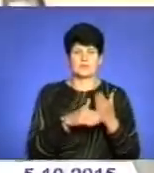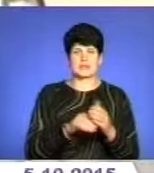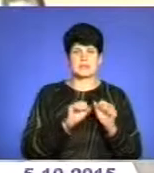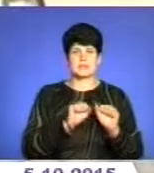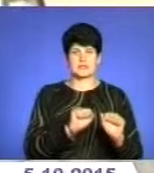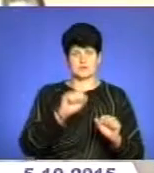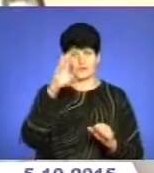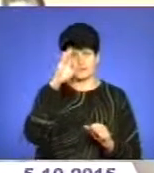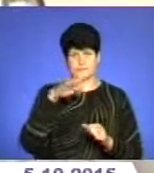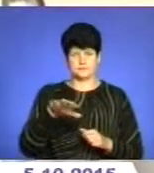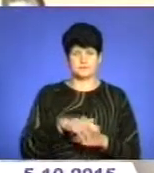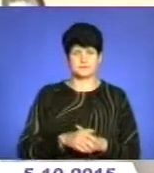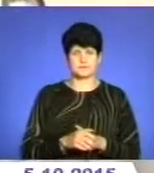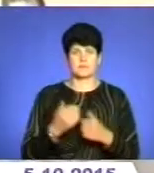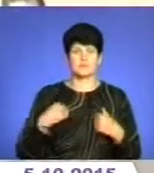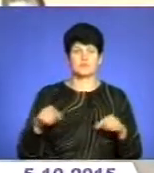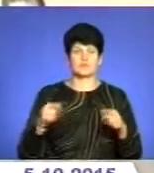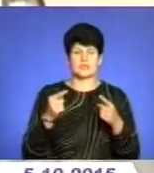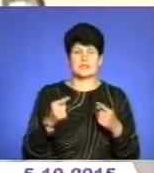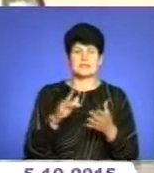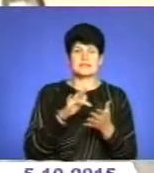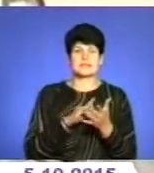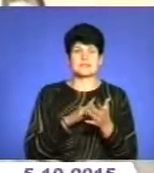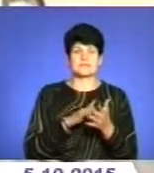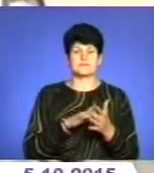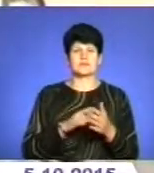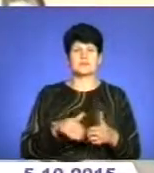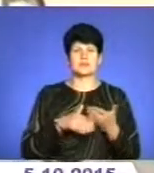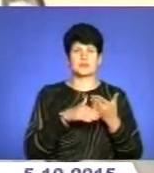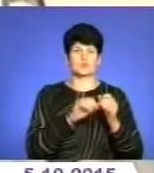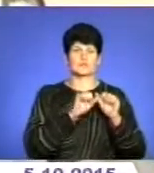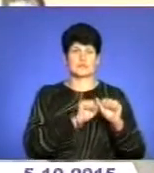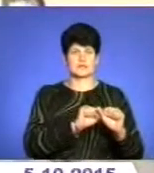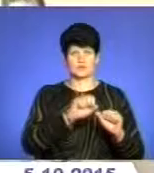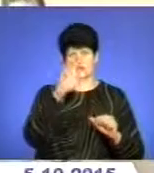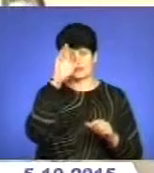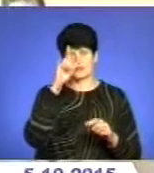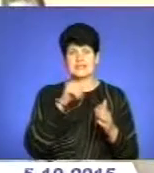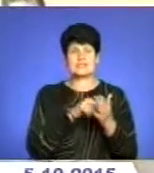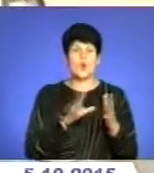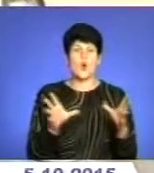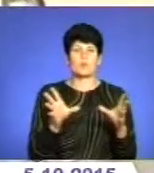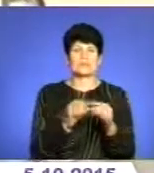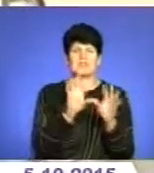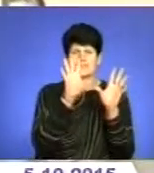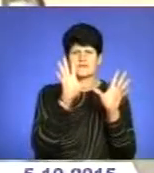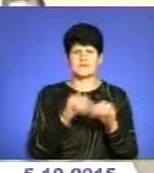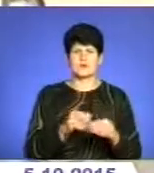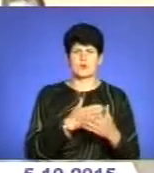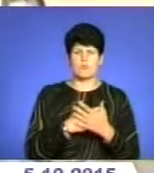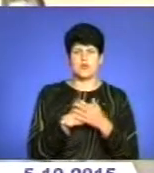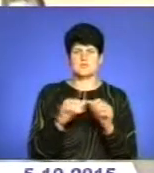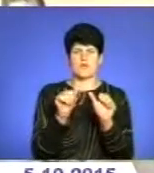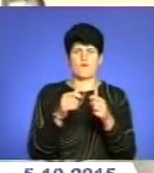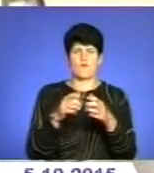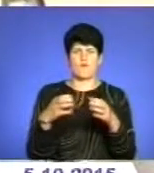Ми створили центр сприяння захисту вітчизни, ціль якого – об'єднати всі громадські формування, які на